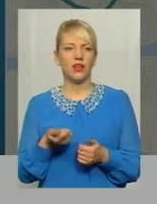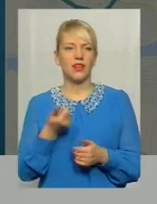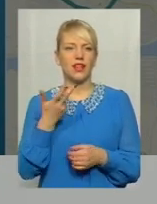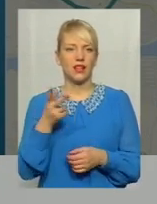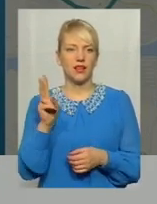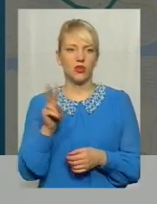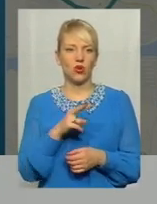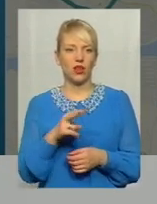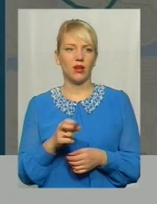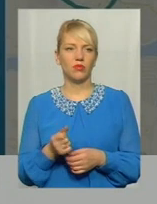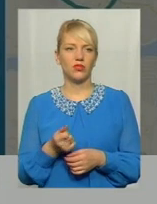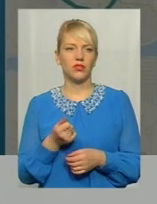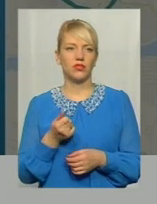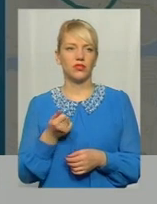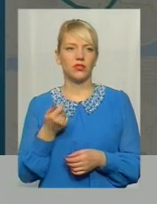тролейбусів, декілька